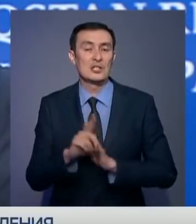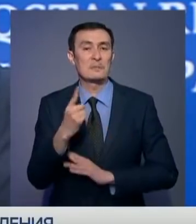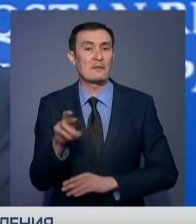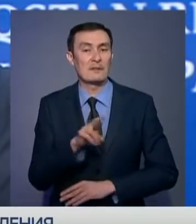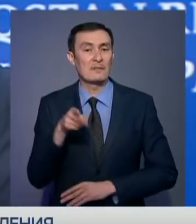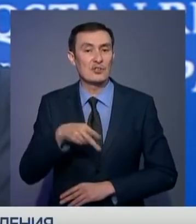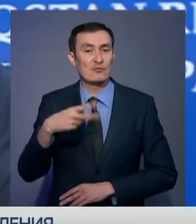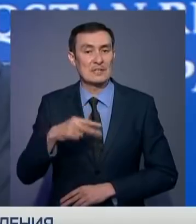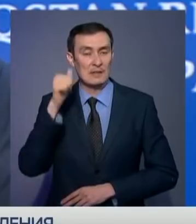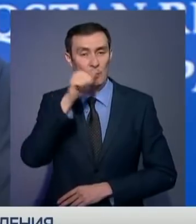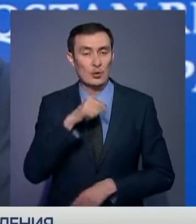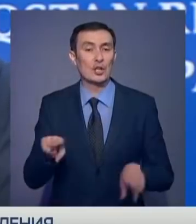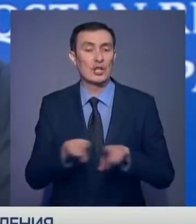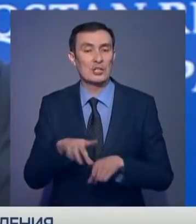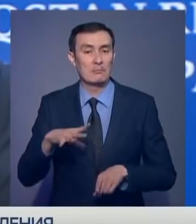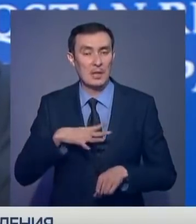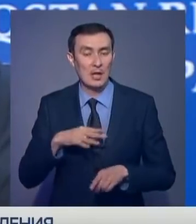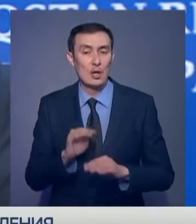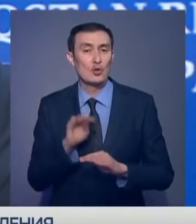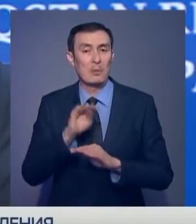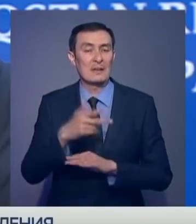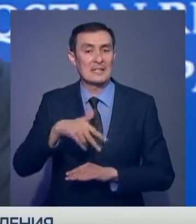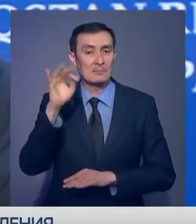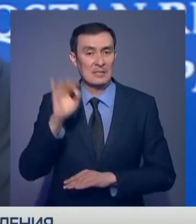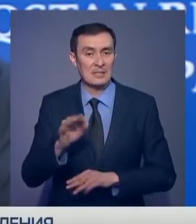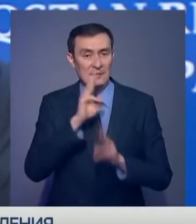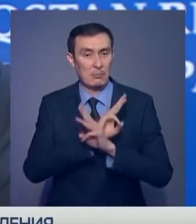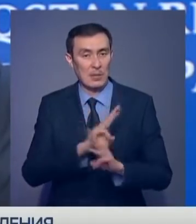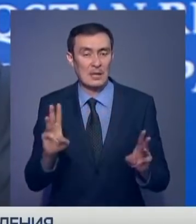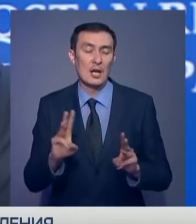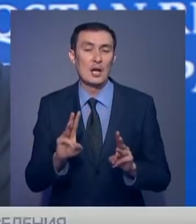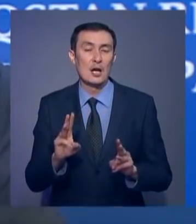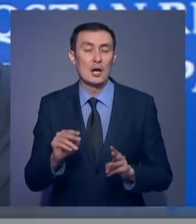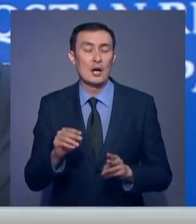июня 2020 года также была в среднем на 30% повышена заработная плата